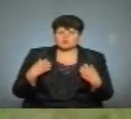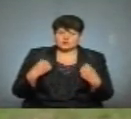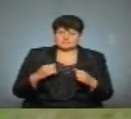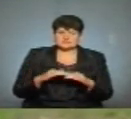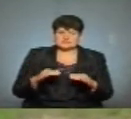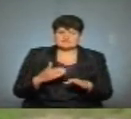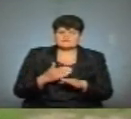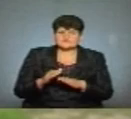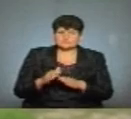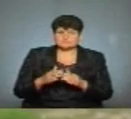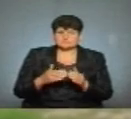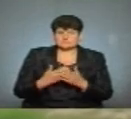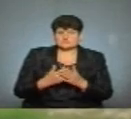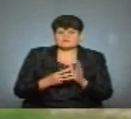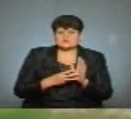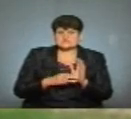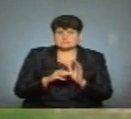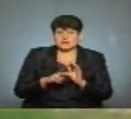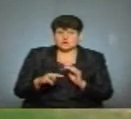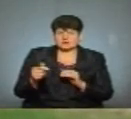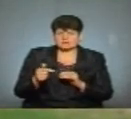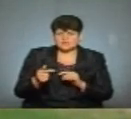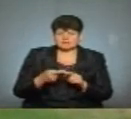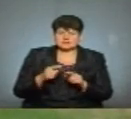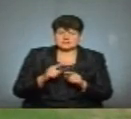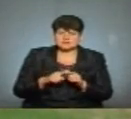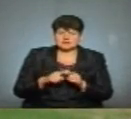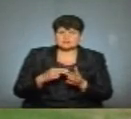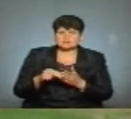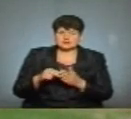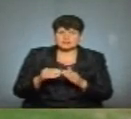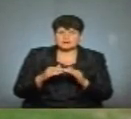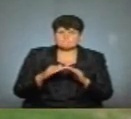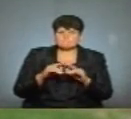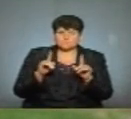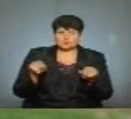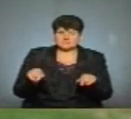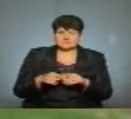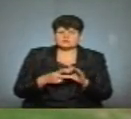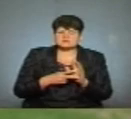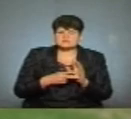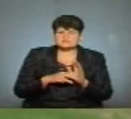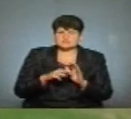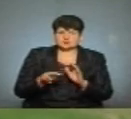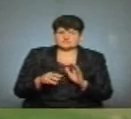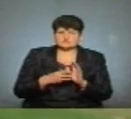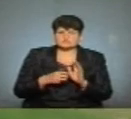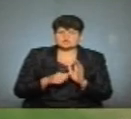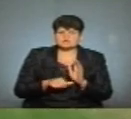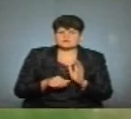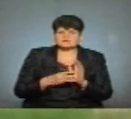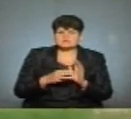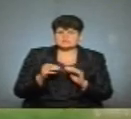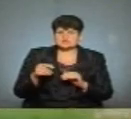дітей виділено практично 8 мільйонів гривень. Це, зокрема, на придбання путівок 7 мільйонів 868 тисяч